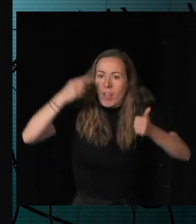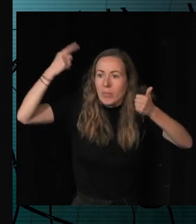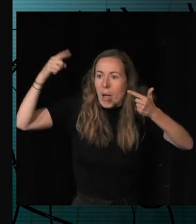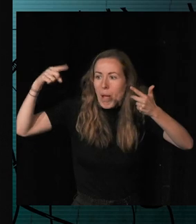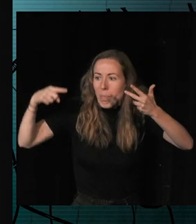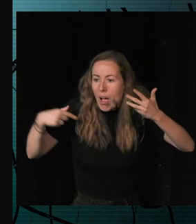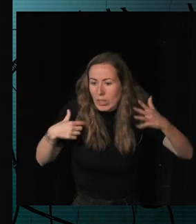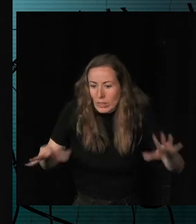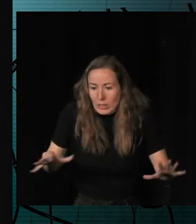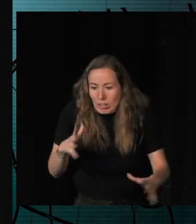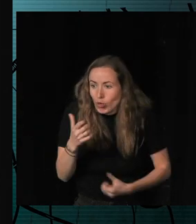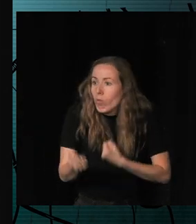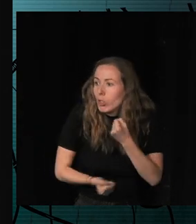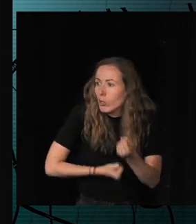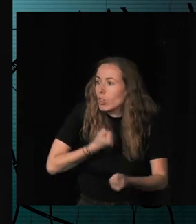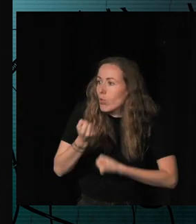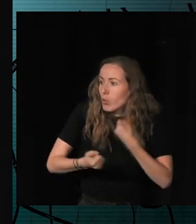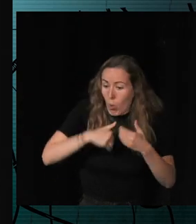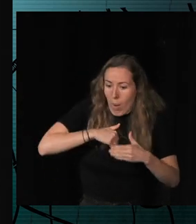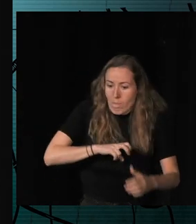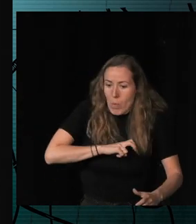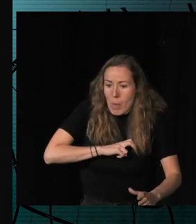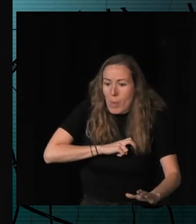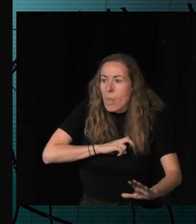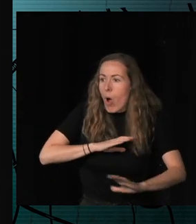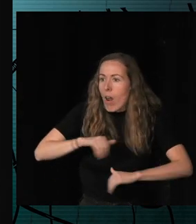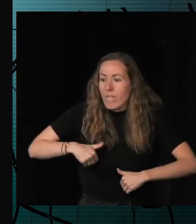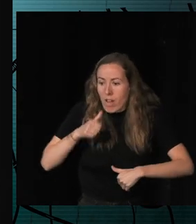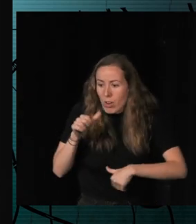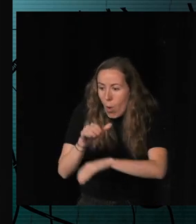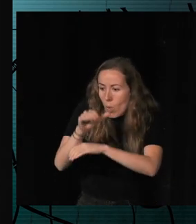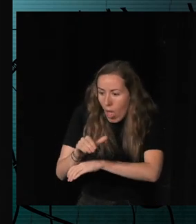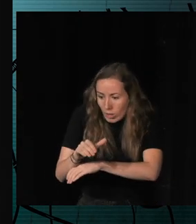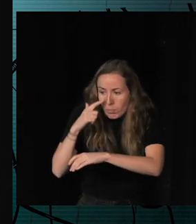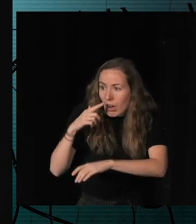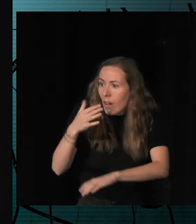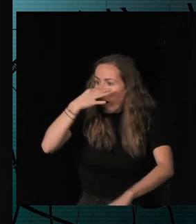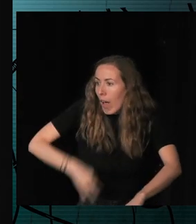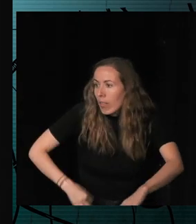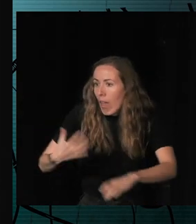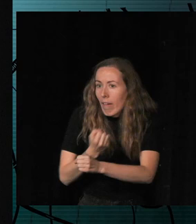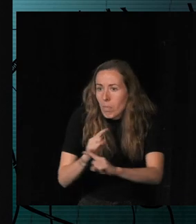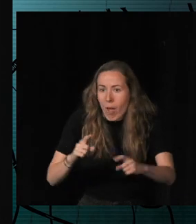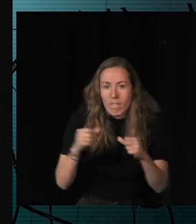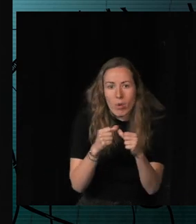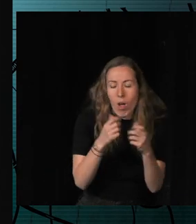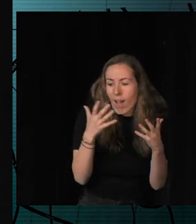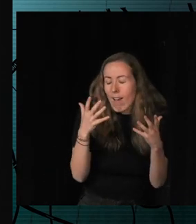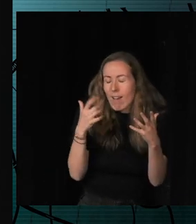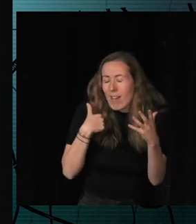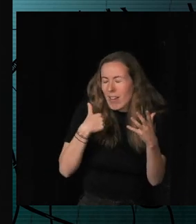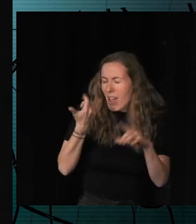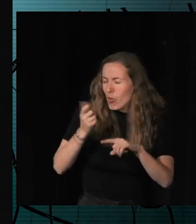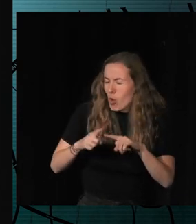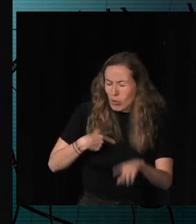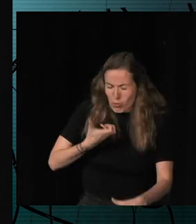cette souffrance dans cette espèce de de peur de ce qui peut finir par arriver à l'enfant et euh je voulais dire un truc par rapport à